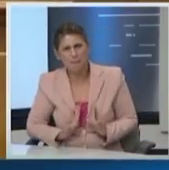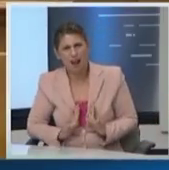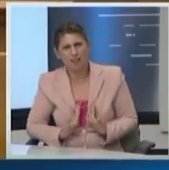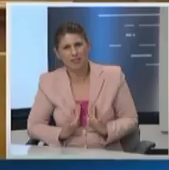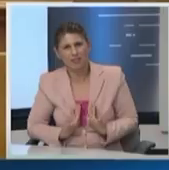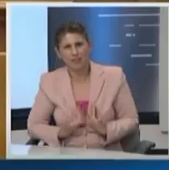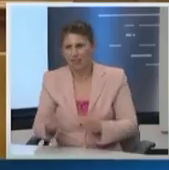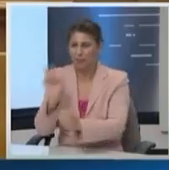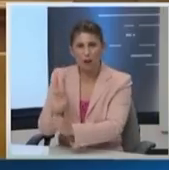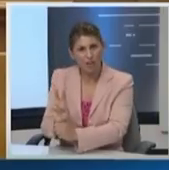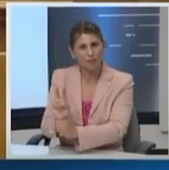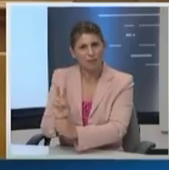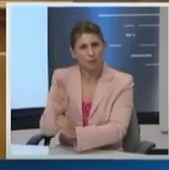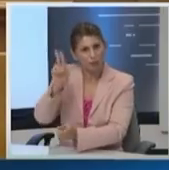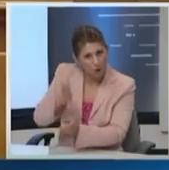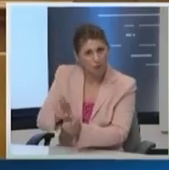ύψος των πλεονασμάτων.